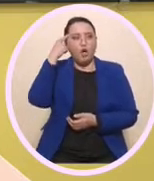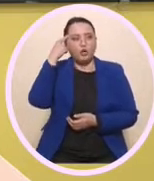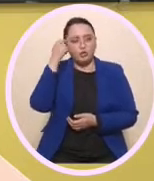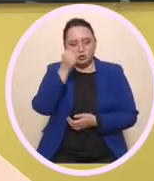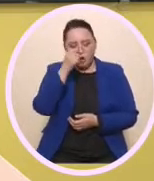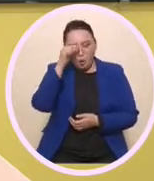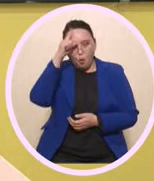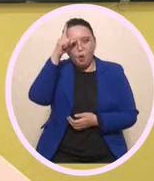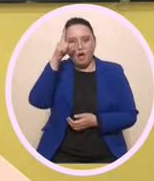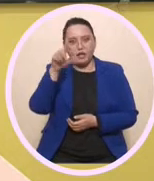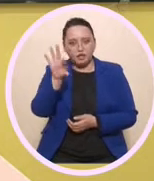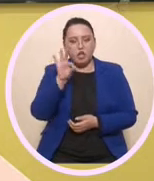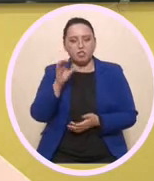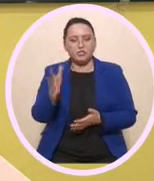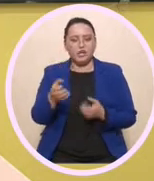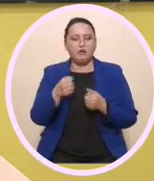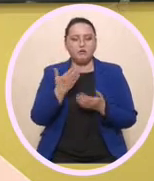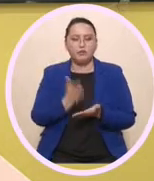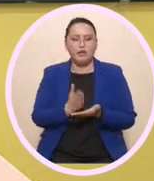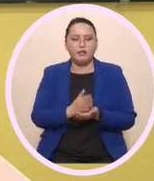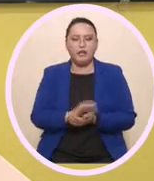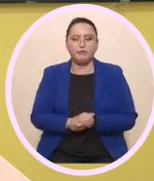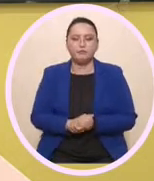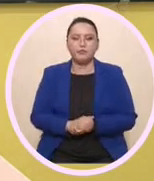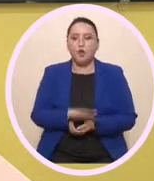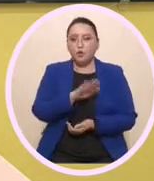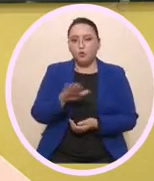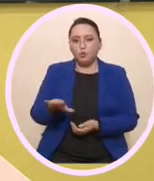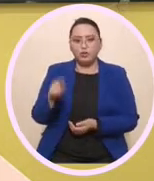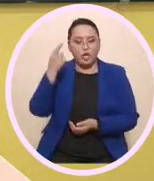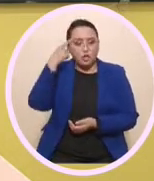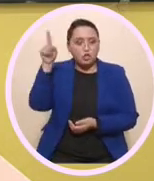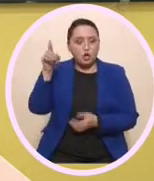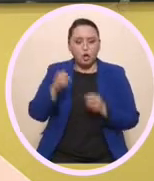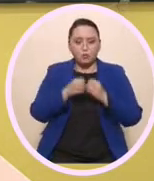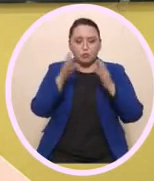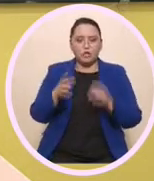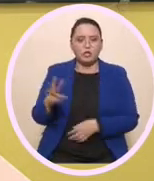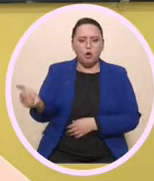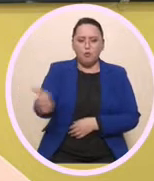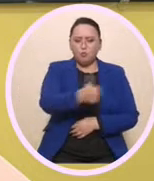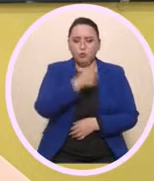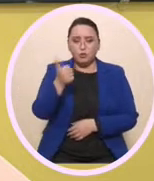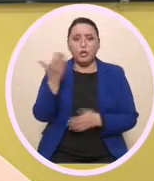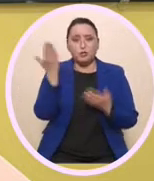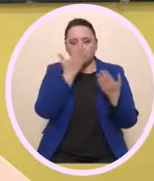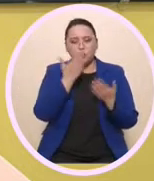юм шиг хүүхдүүд ээ. Иймээс хүүхдүүд та нар зохиол бүтээлийг бүрэн ихээр нь уншиж байгаарай.